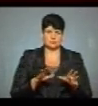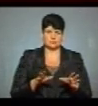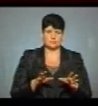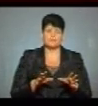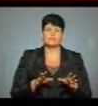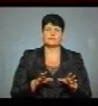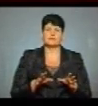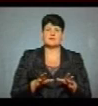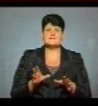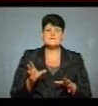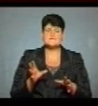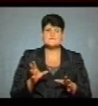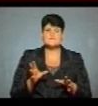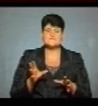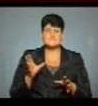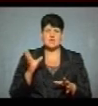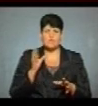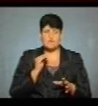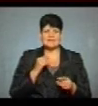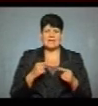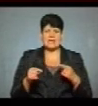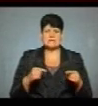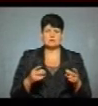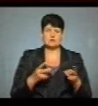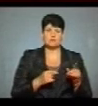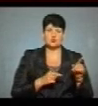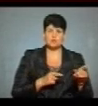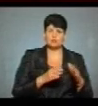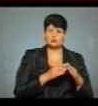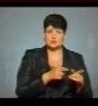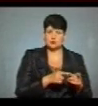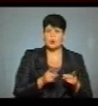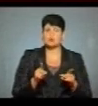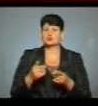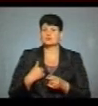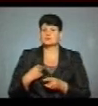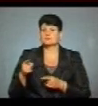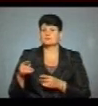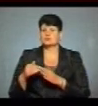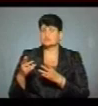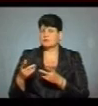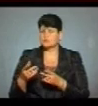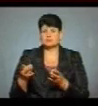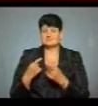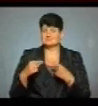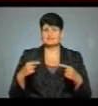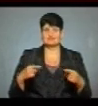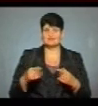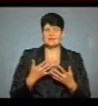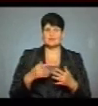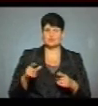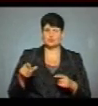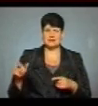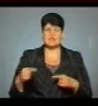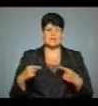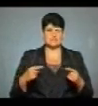врахувати різницю між потребами цього будинку від цього будинку, а потреби різні. Різні кількість споживачів, по-різному розташовані